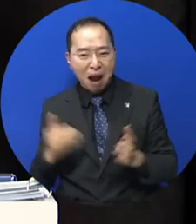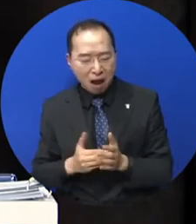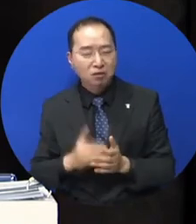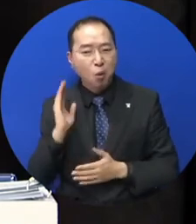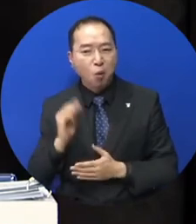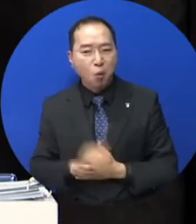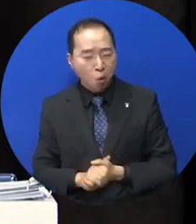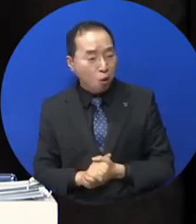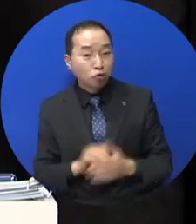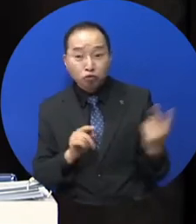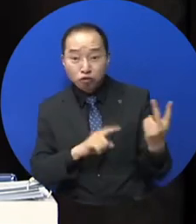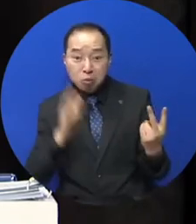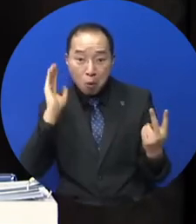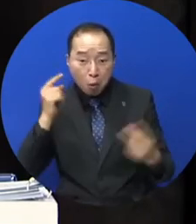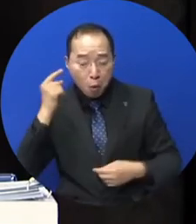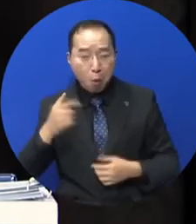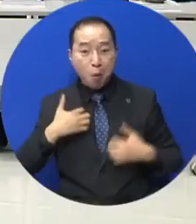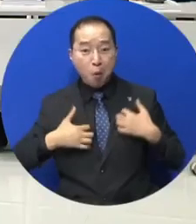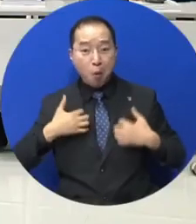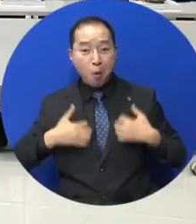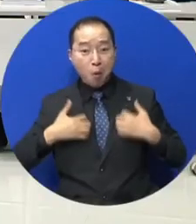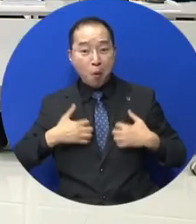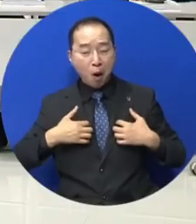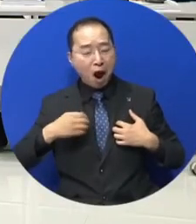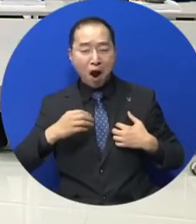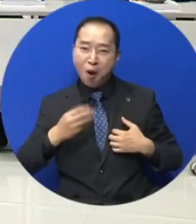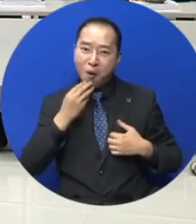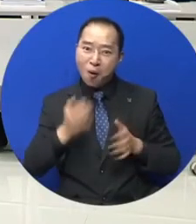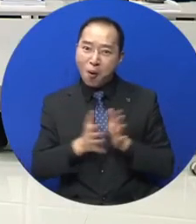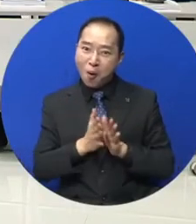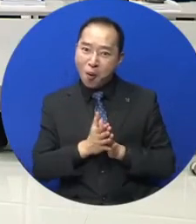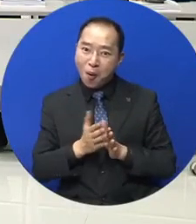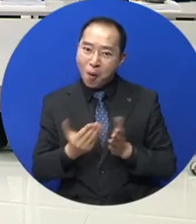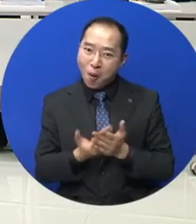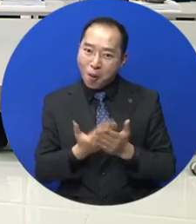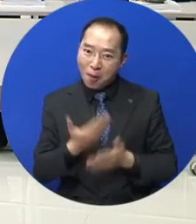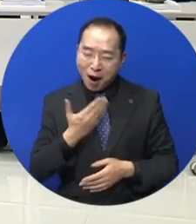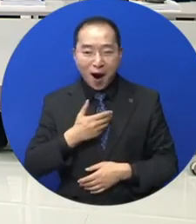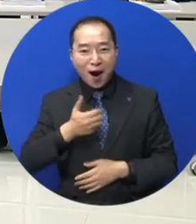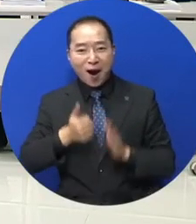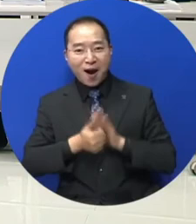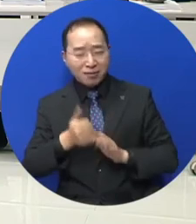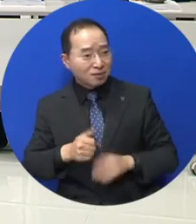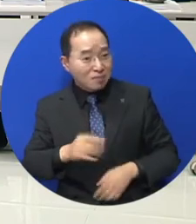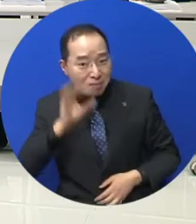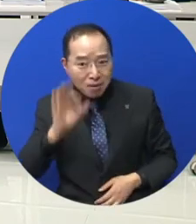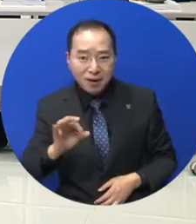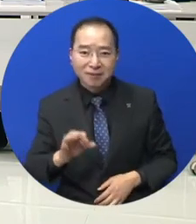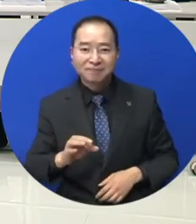분 얘기 듣다 보니까 재밌지 않습니까? 네. 자신감이 붙고요. 든든하다는 생각이 들고 그리고 또 여유가 있으세요. 늘